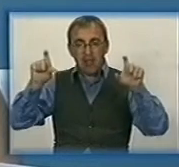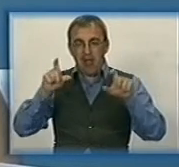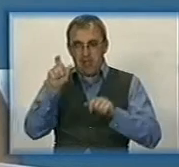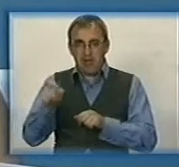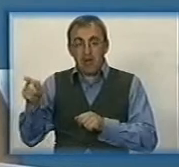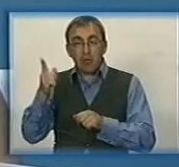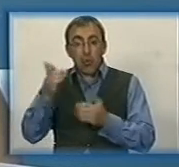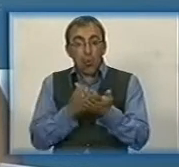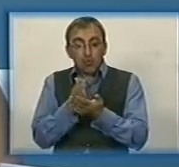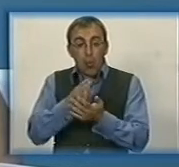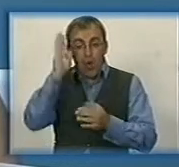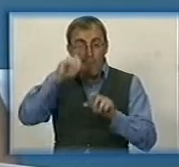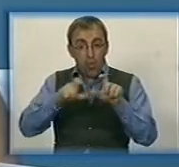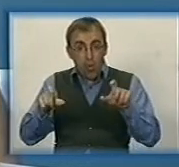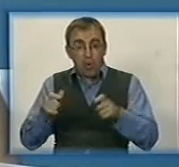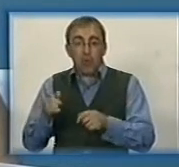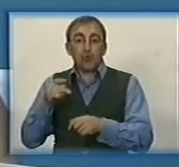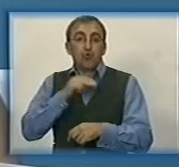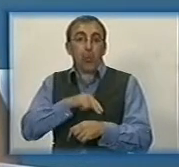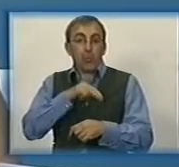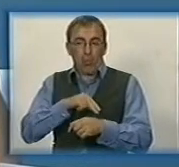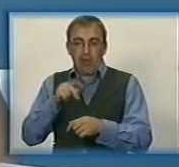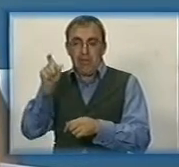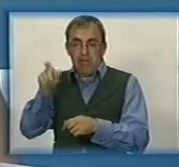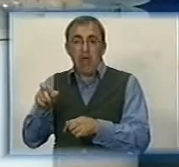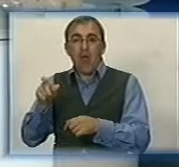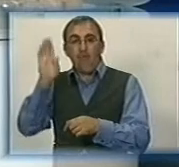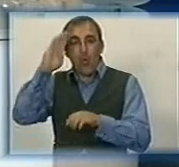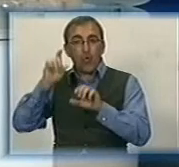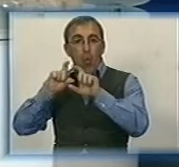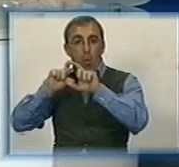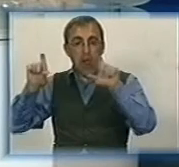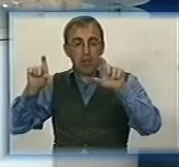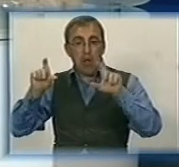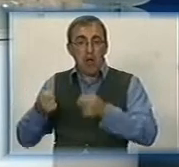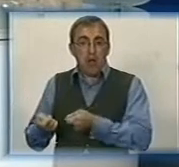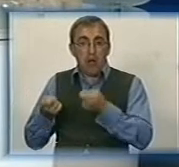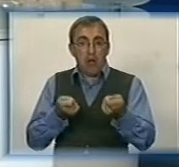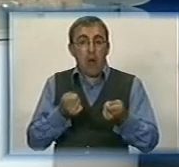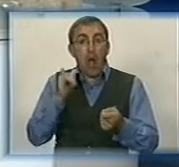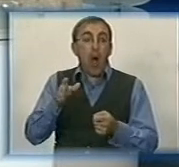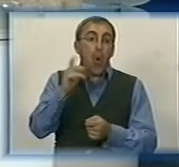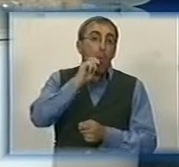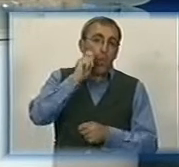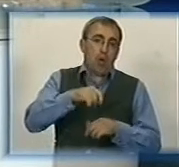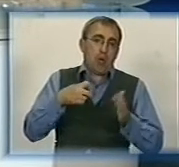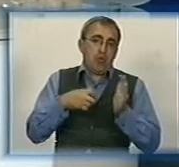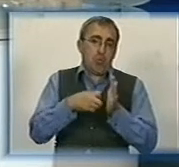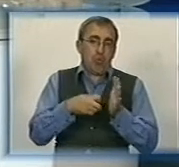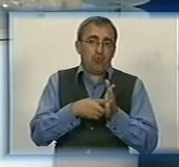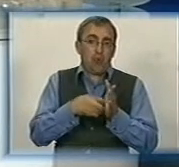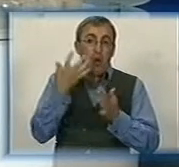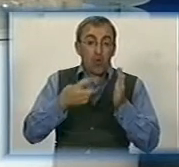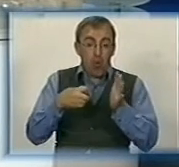вода, то доставляют, соответственно, сотрудники водоканала. Во всех остальных случаях доставляют сотрудники Укрпочты. Но когда